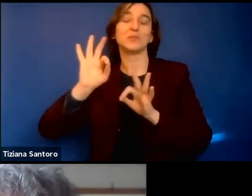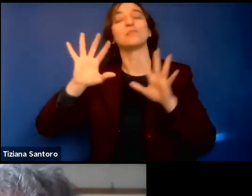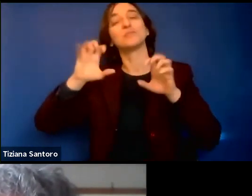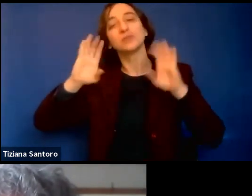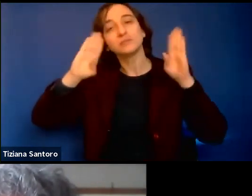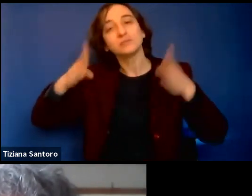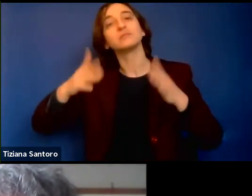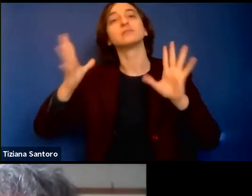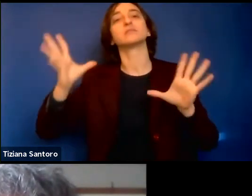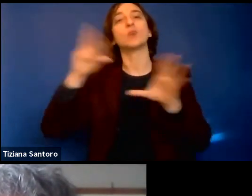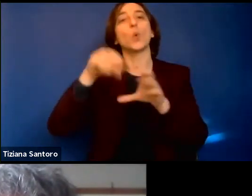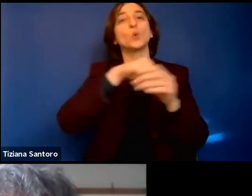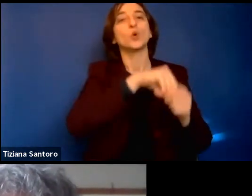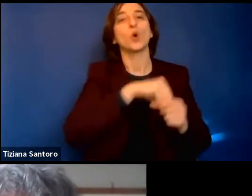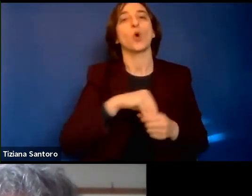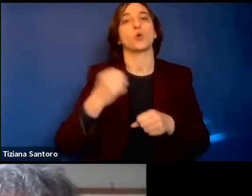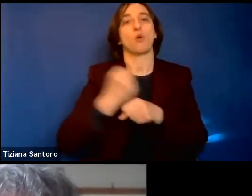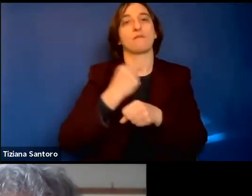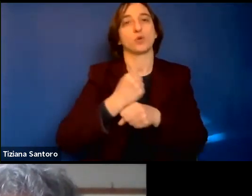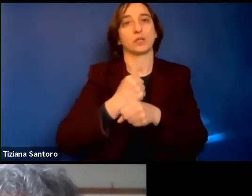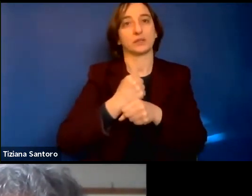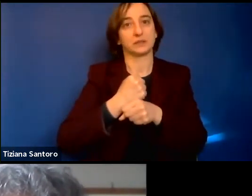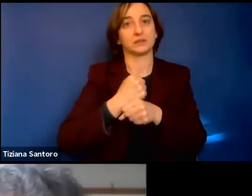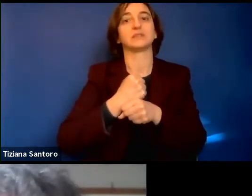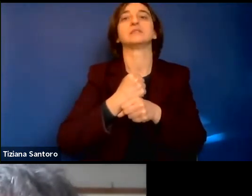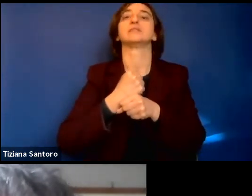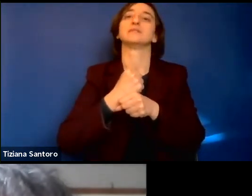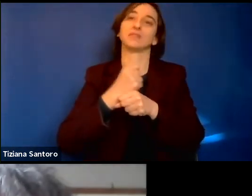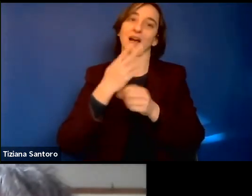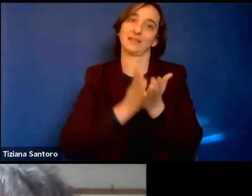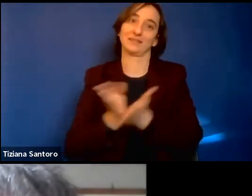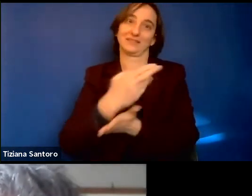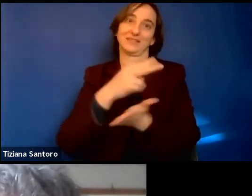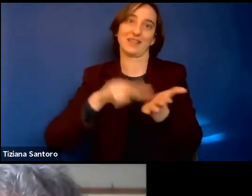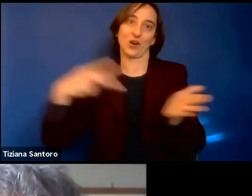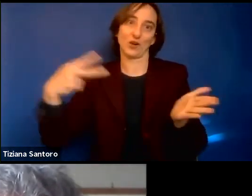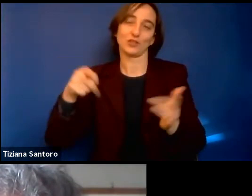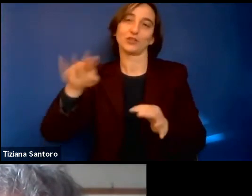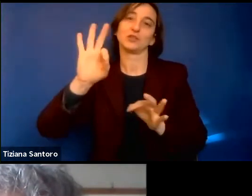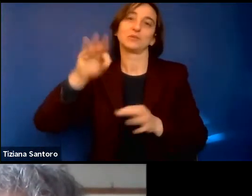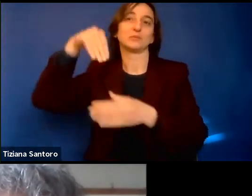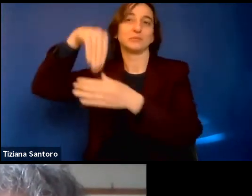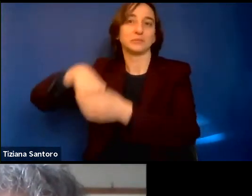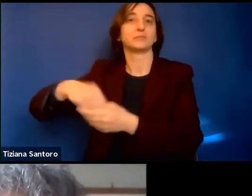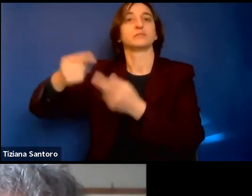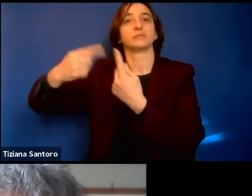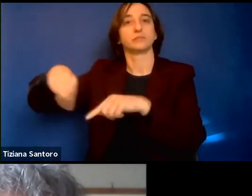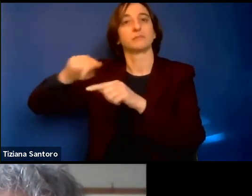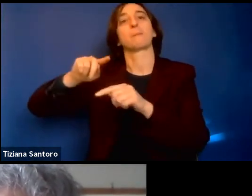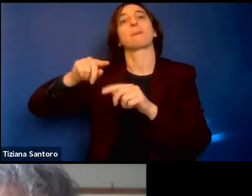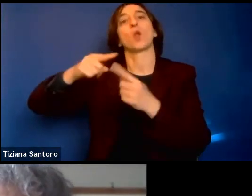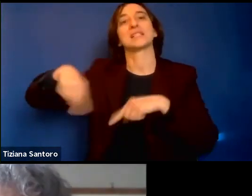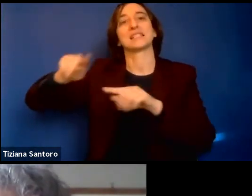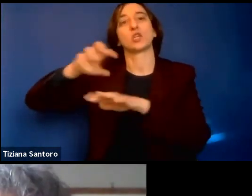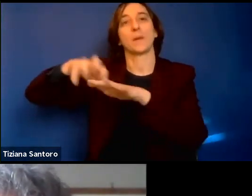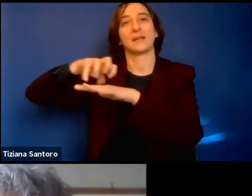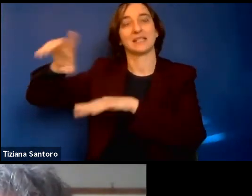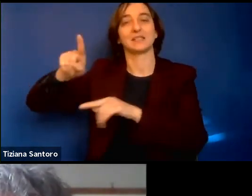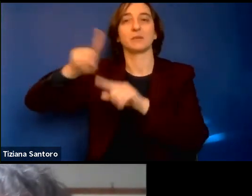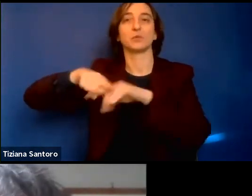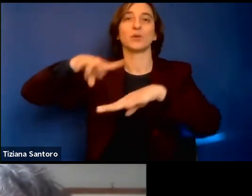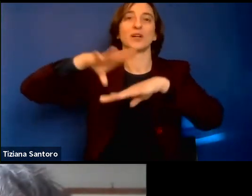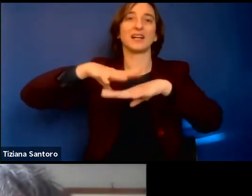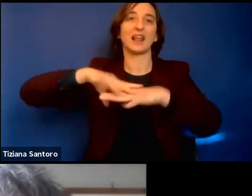della tecnologia e partecipa all'Osservatorio Nazionale Presidenza del Consiglio dei Ministri, Rete dei Centri Ausili,